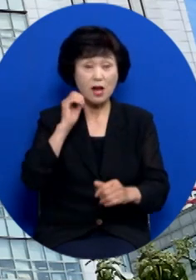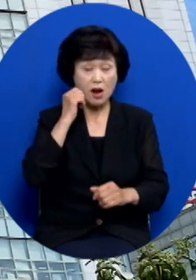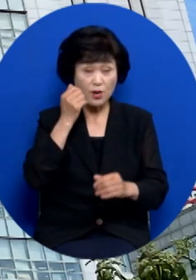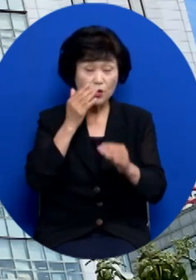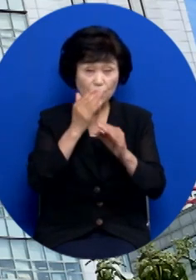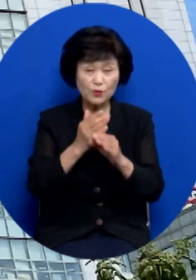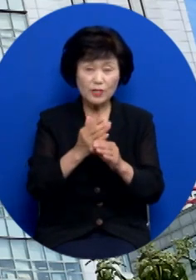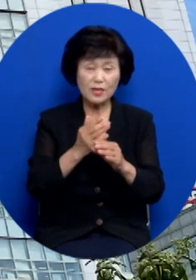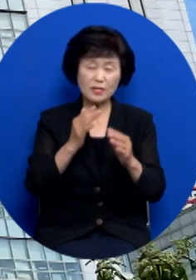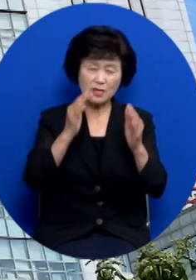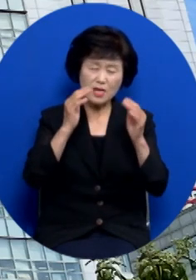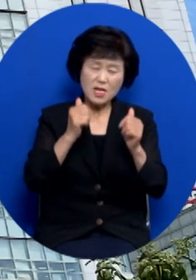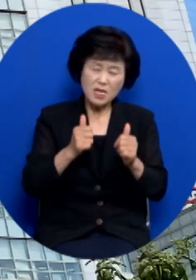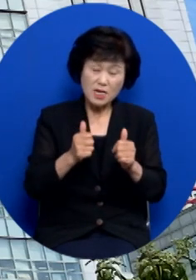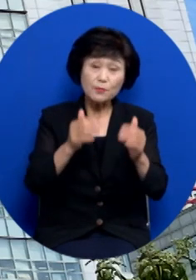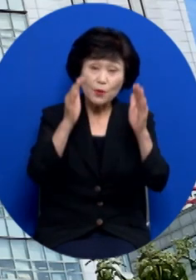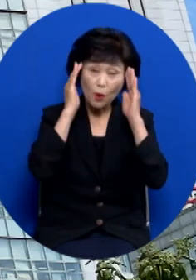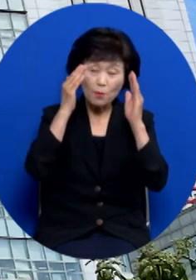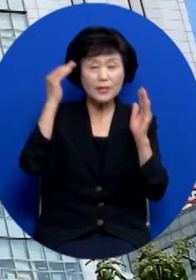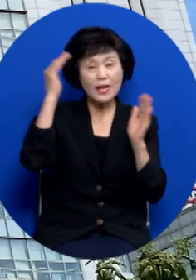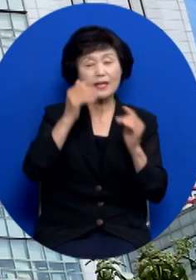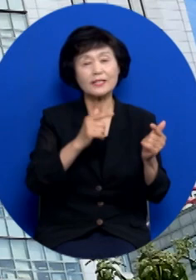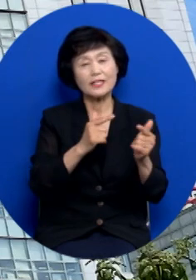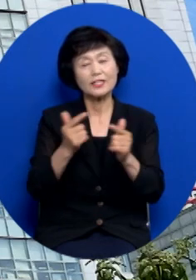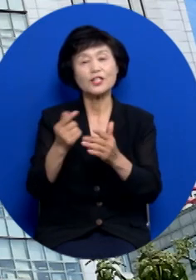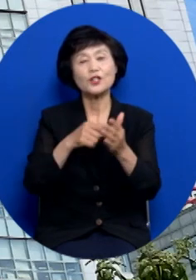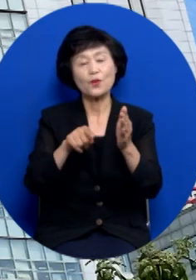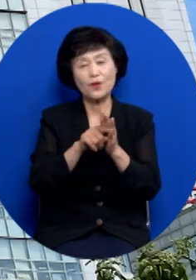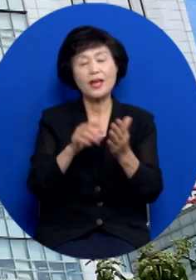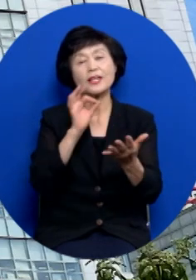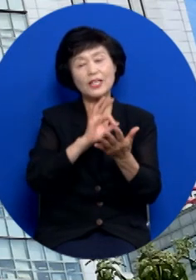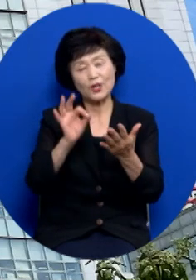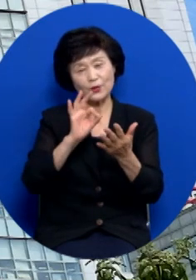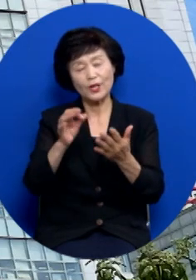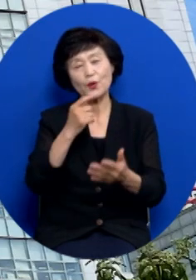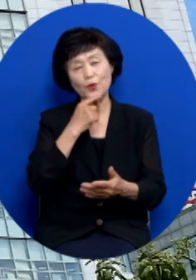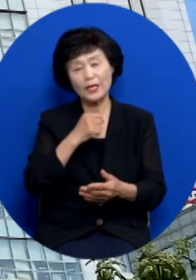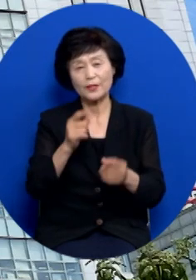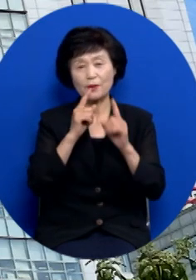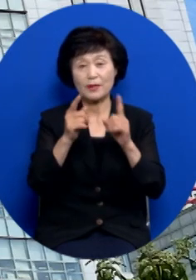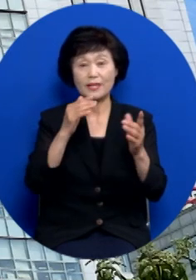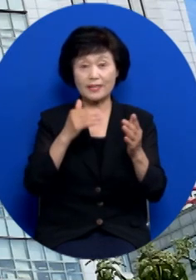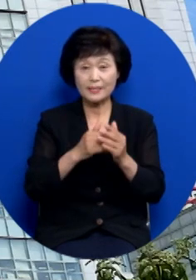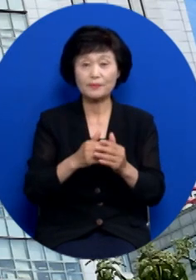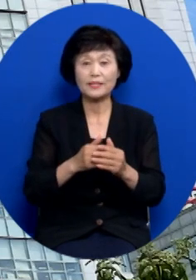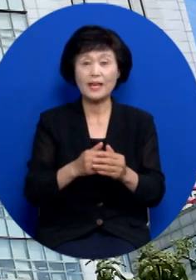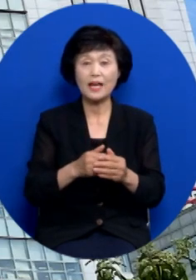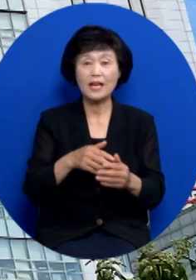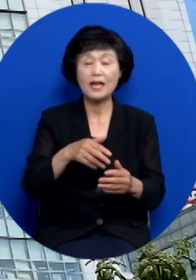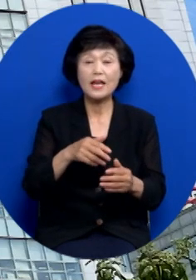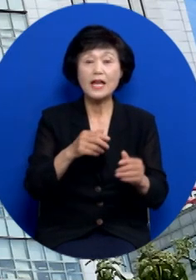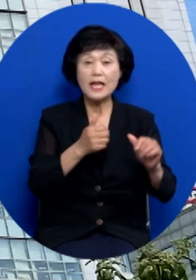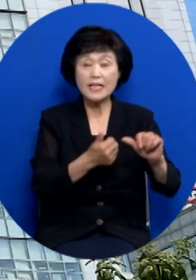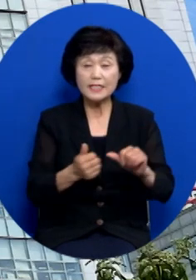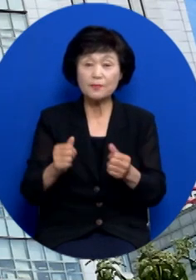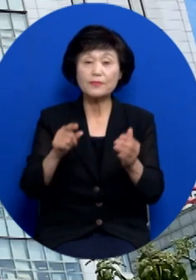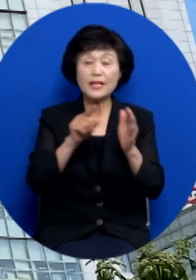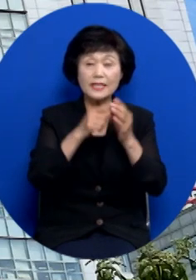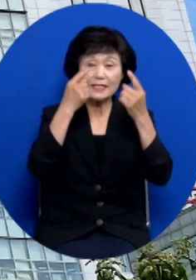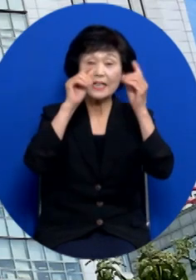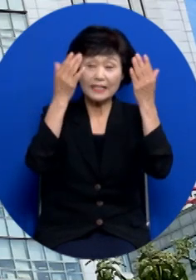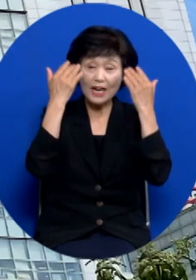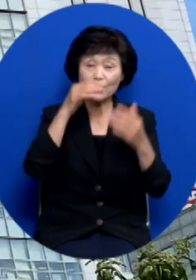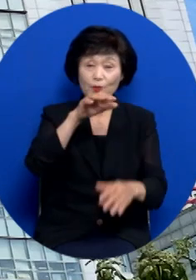가운데서도 학업에 열중하는 학생들을 위해 사용되길 바란다고 전했습니다 침신대 피혁민 총장은 교단과